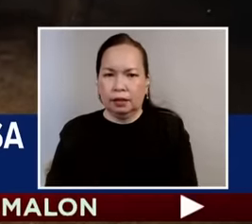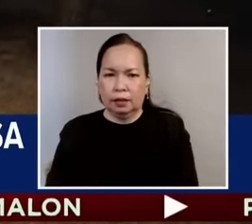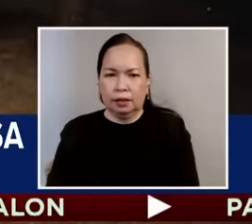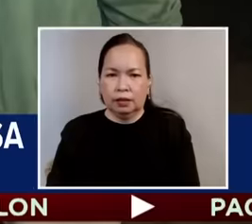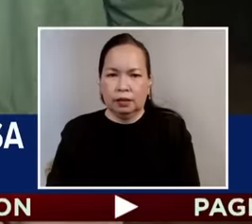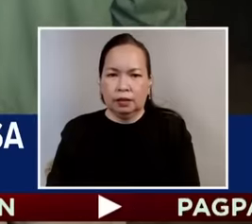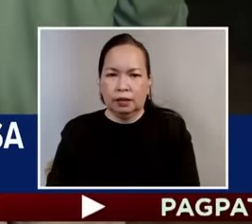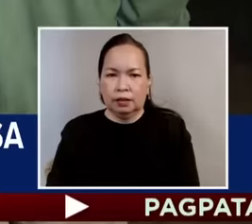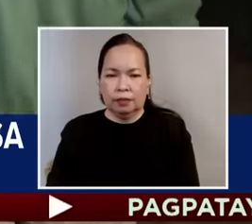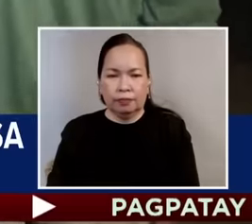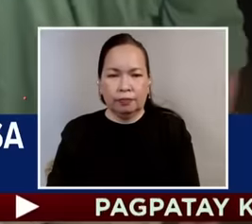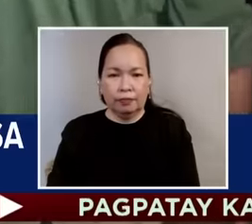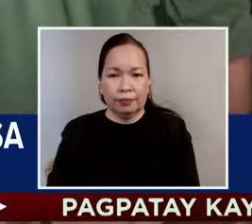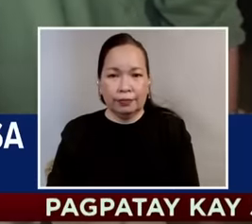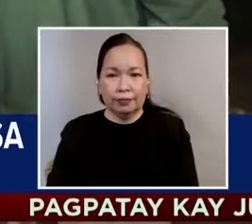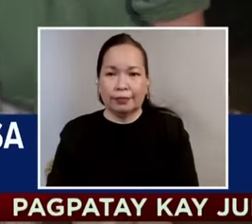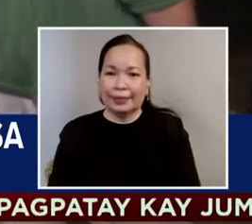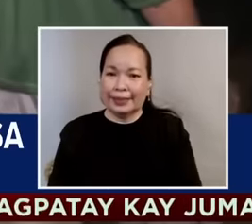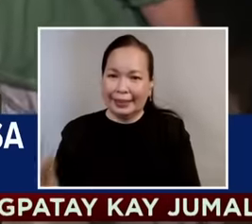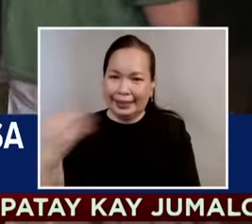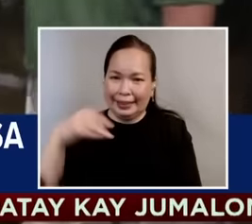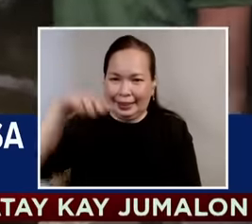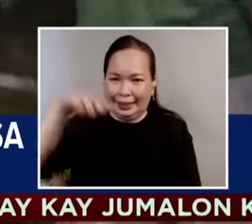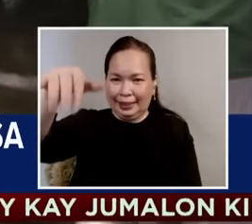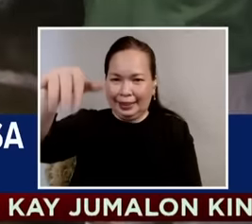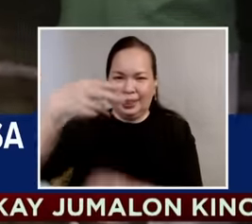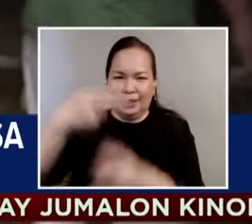siya. Halika na dito, dumalaga!